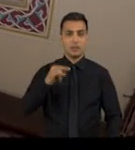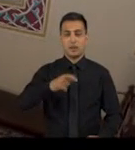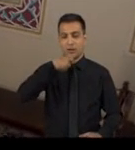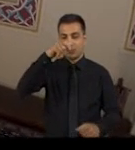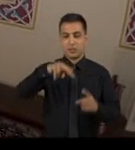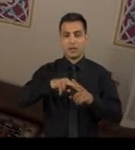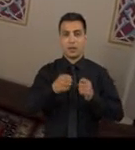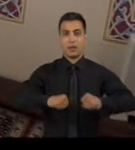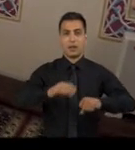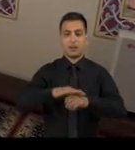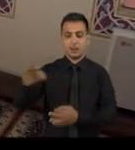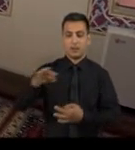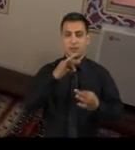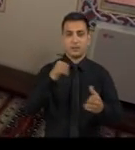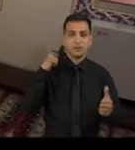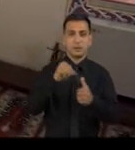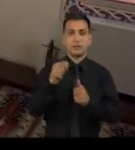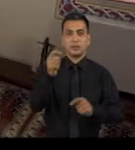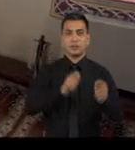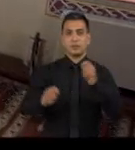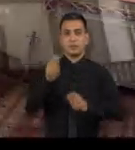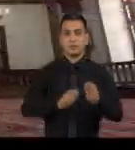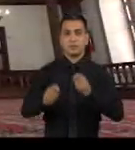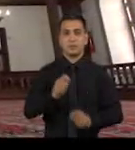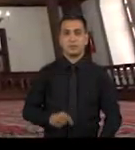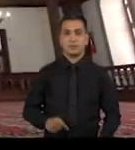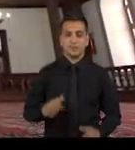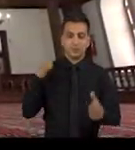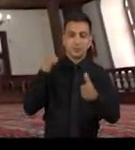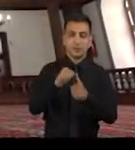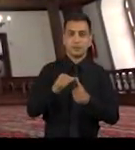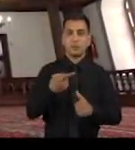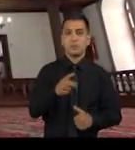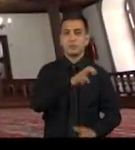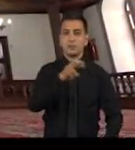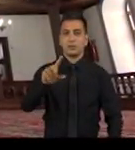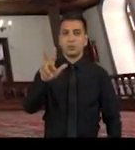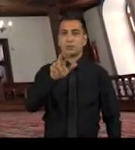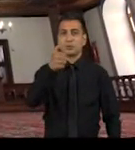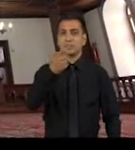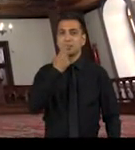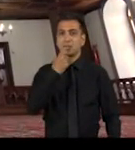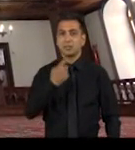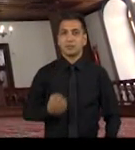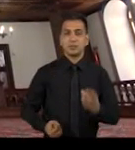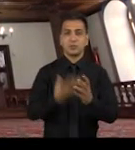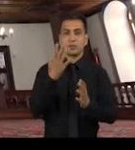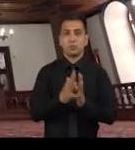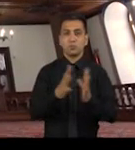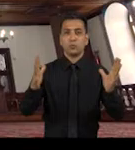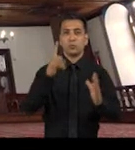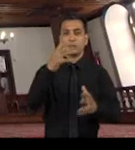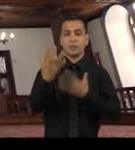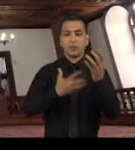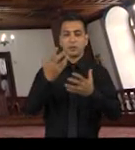Hacı Halil Ağa tarafından cami tekrar yapılmıştır. Ardından 1836 yılında çıkan büyük